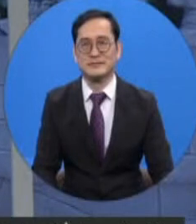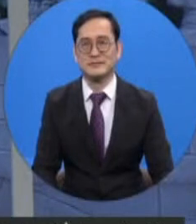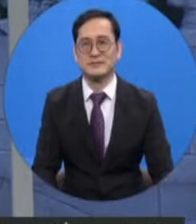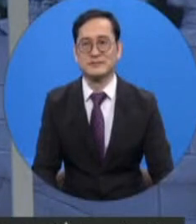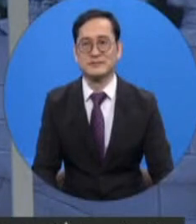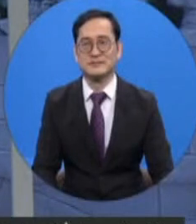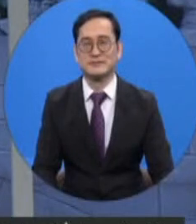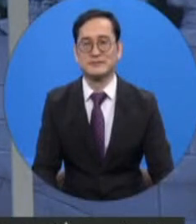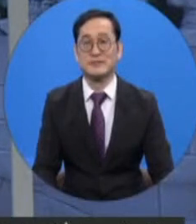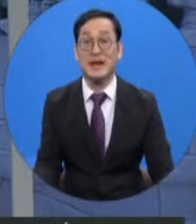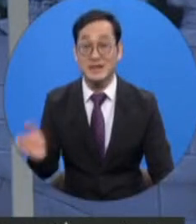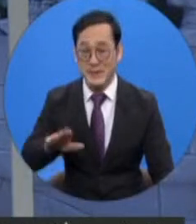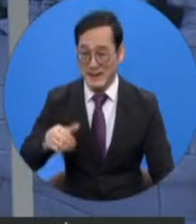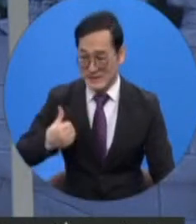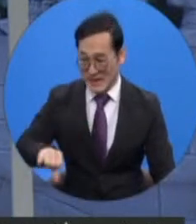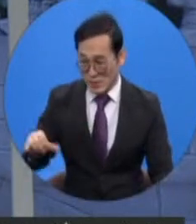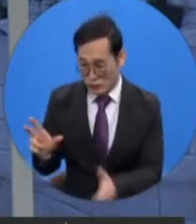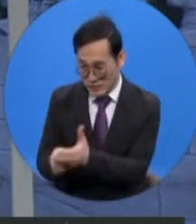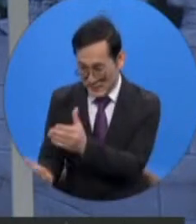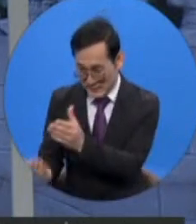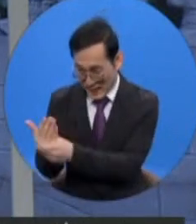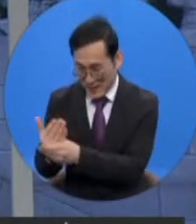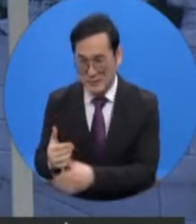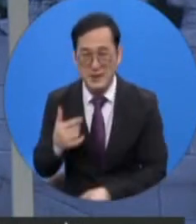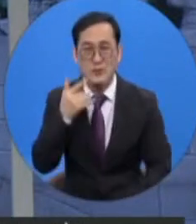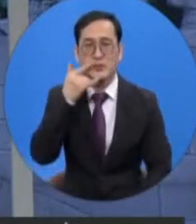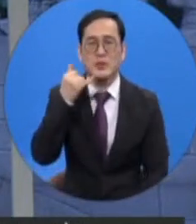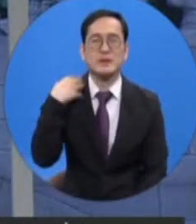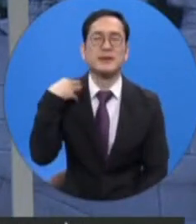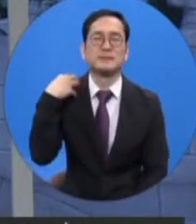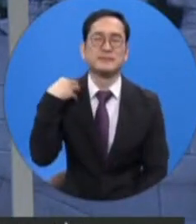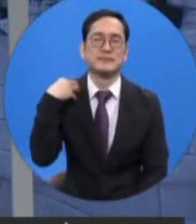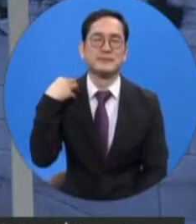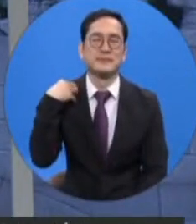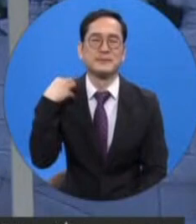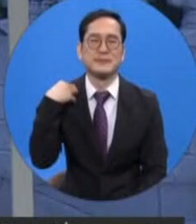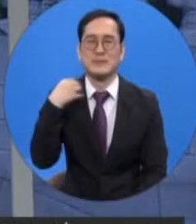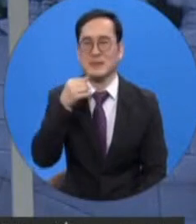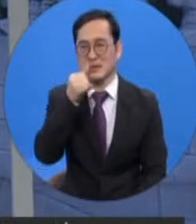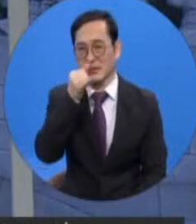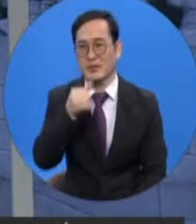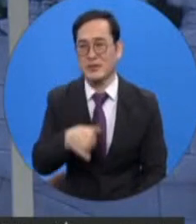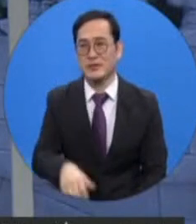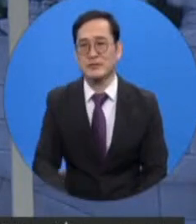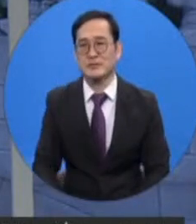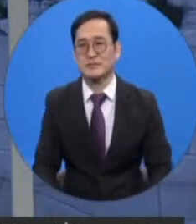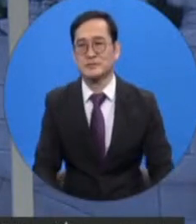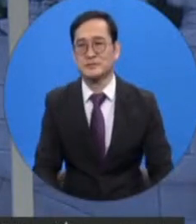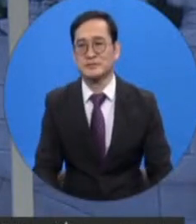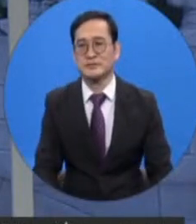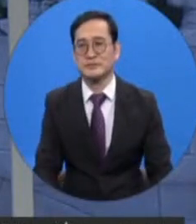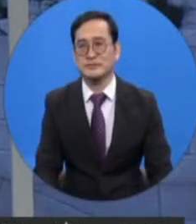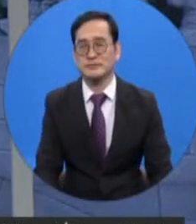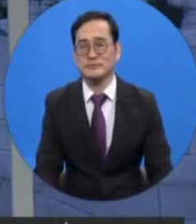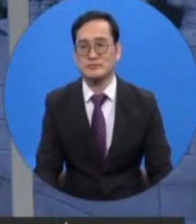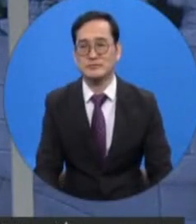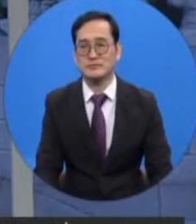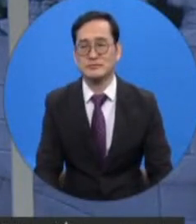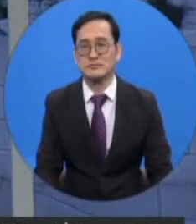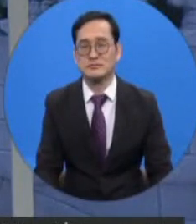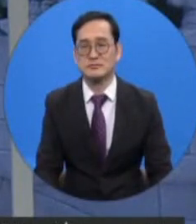자녀의 일탈로 치부하기에는, 그렇다면 모든 자녀들이 이러냐라는 건 아니거든요. 불법 도박, 상습